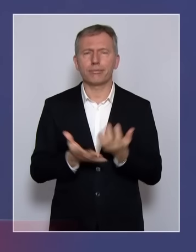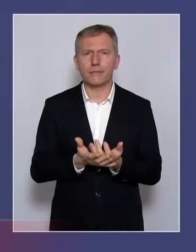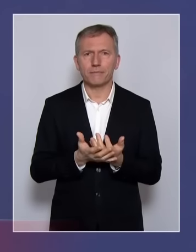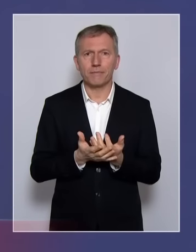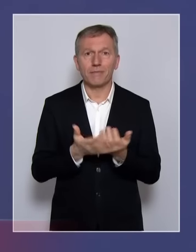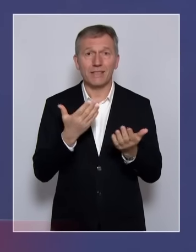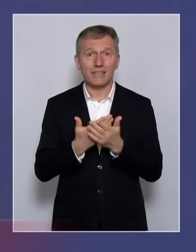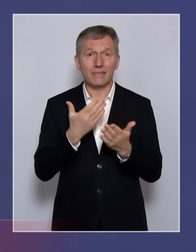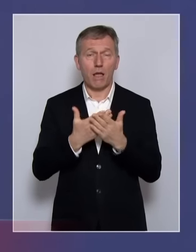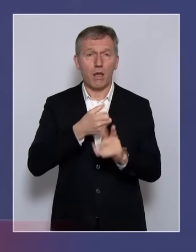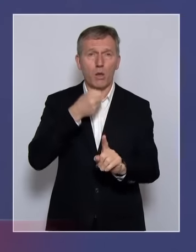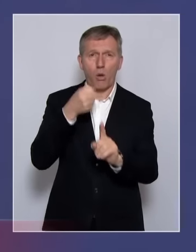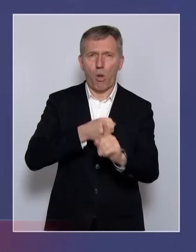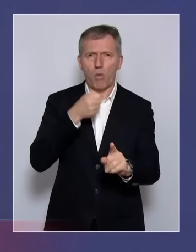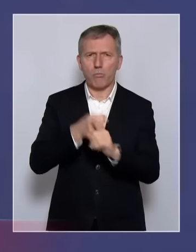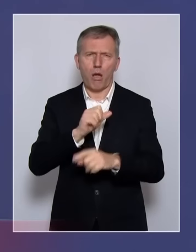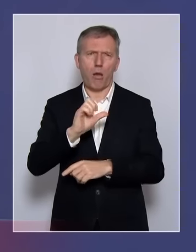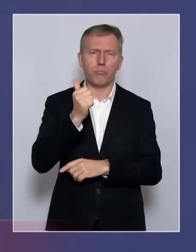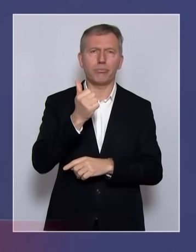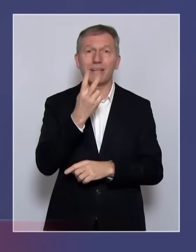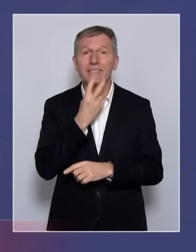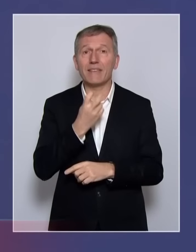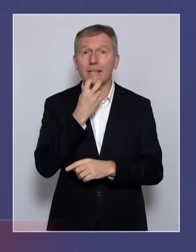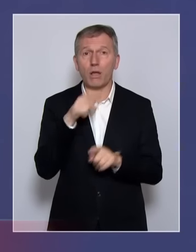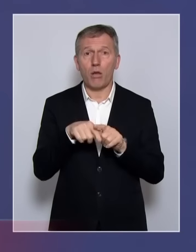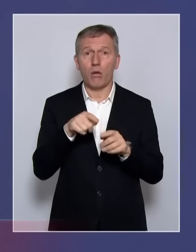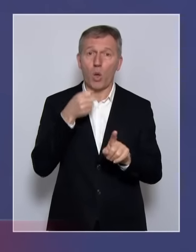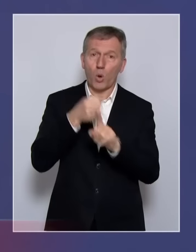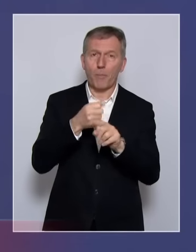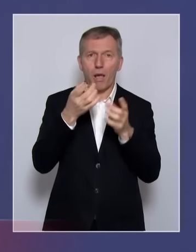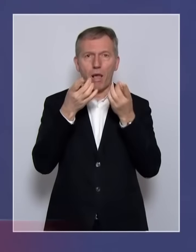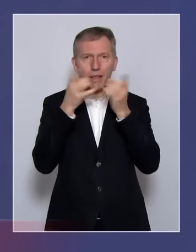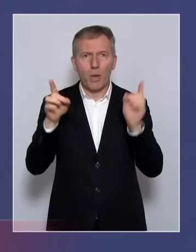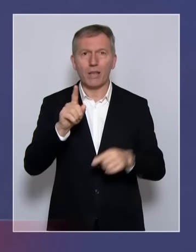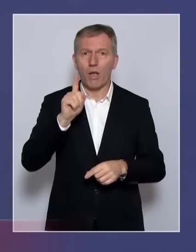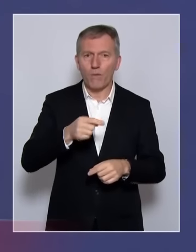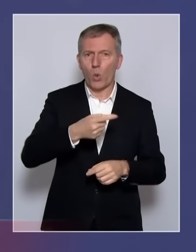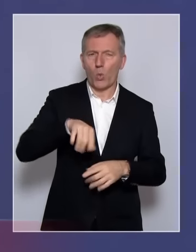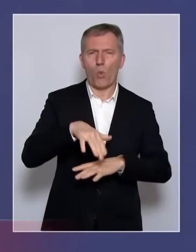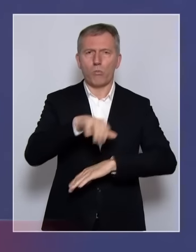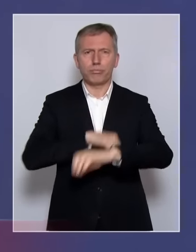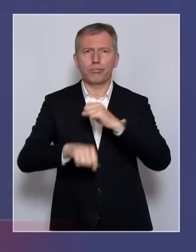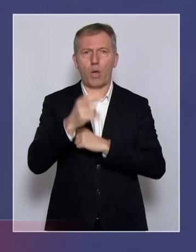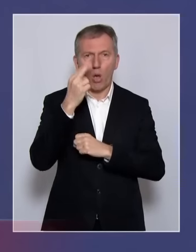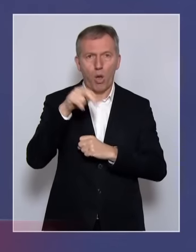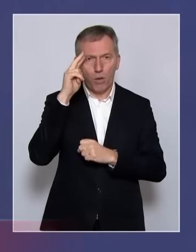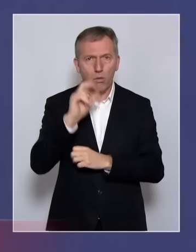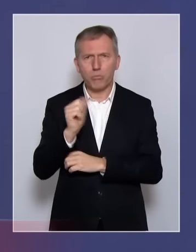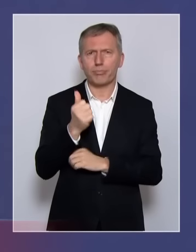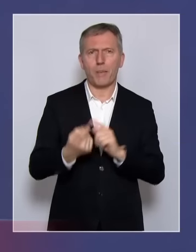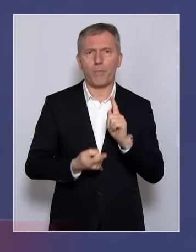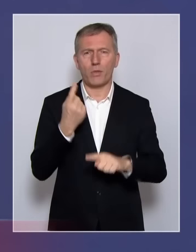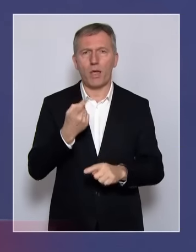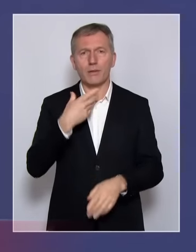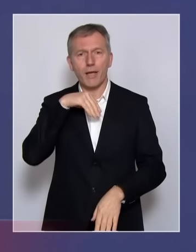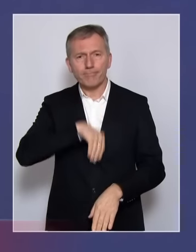c'est un combat civilisationnel et démocratique nous devons le mener en européen il est essentiel et je le mets